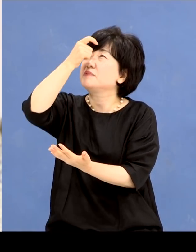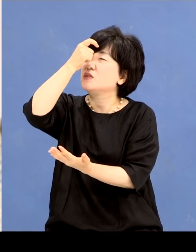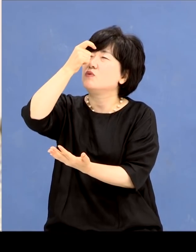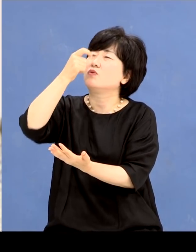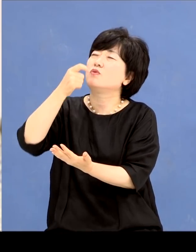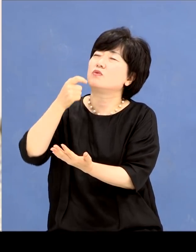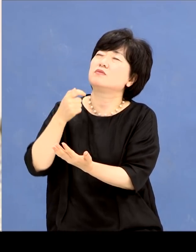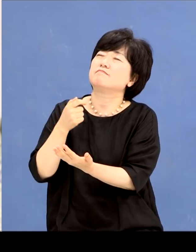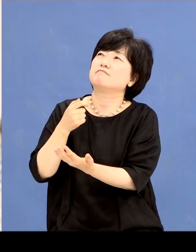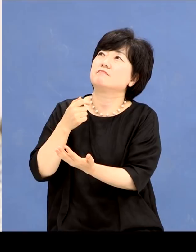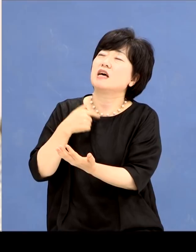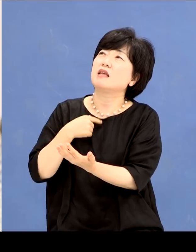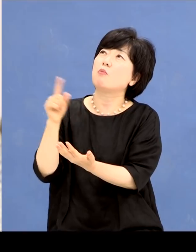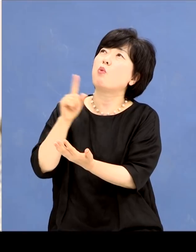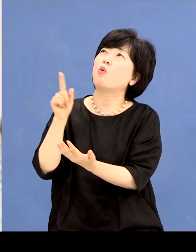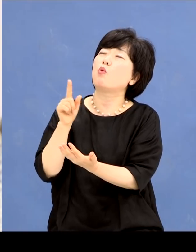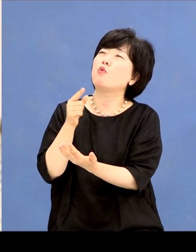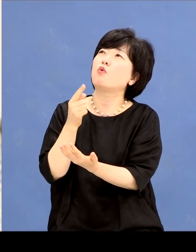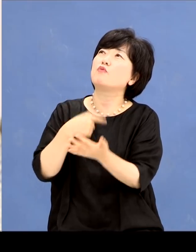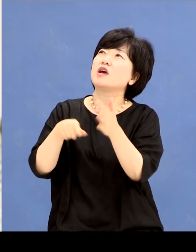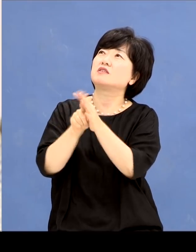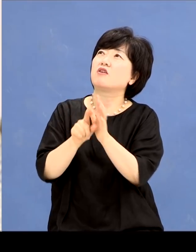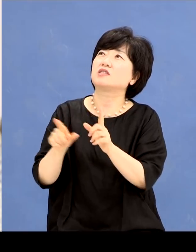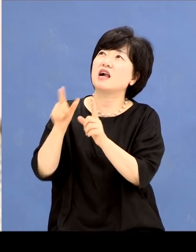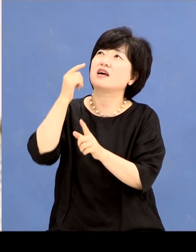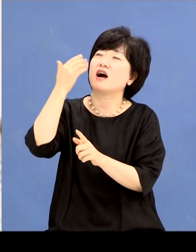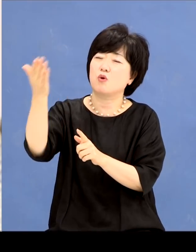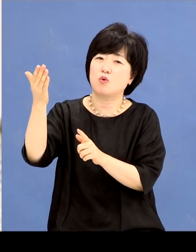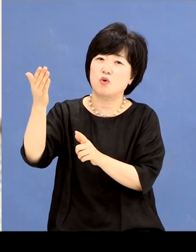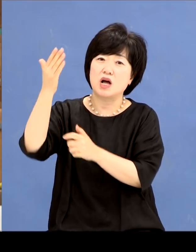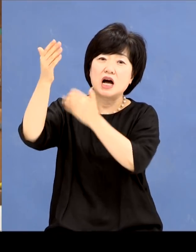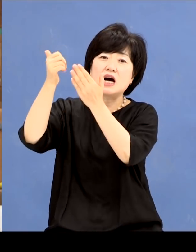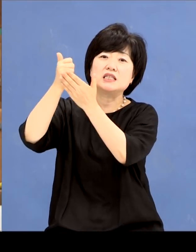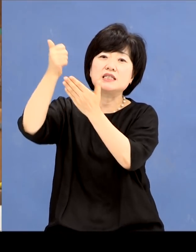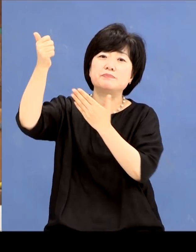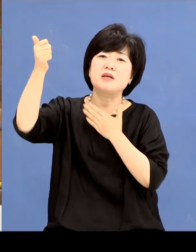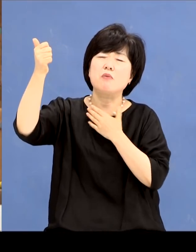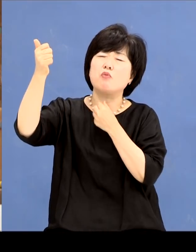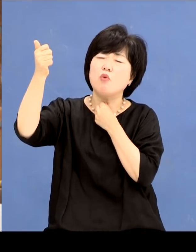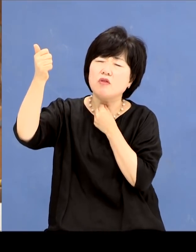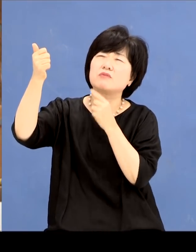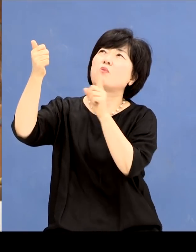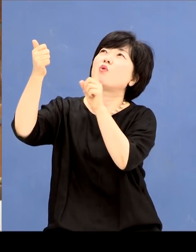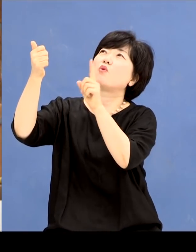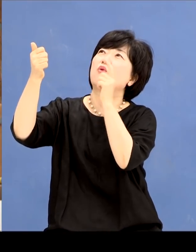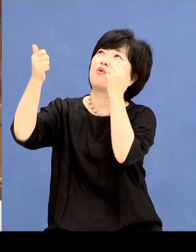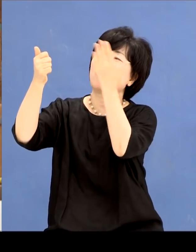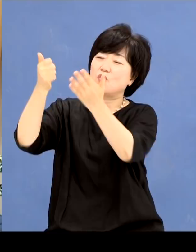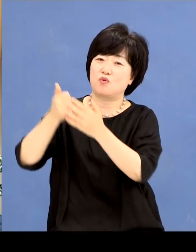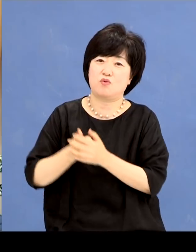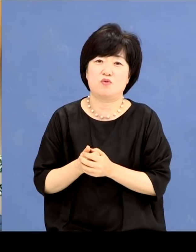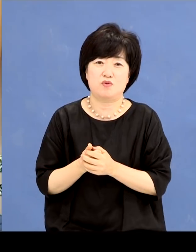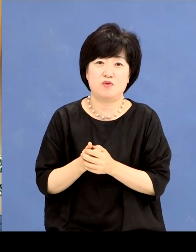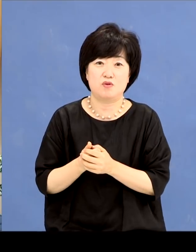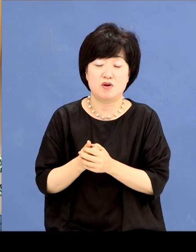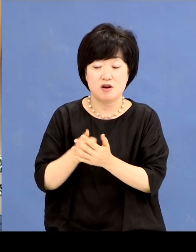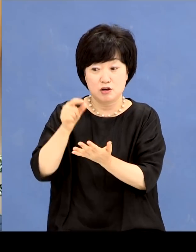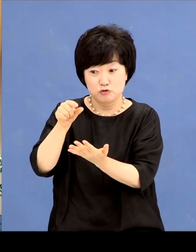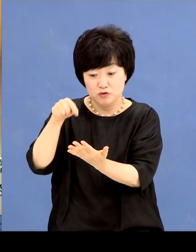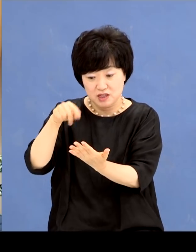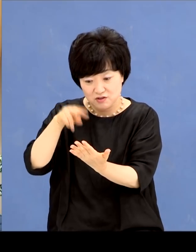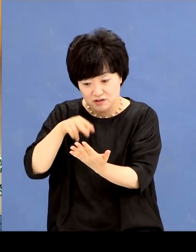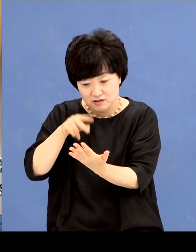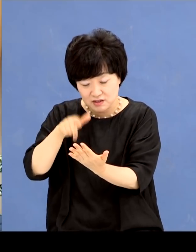제가 무엇을 위해서 살아야 됩니까? 네. 무엇을 위해서 살기 원하십니까? 라고 기도를 했는데 큐티하는